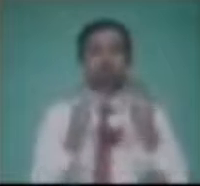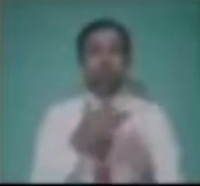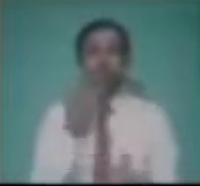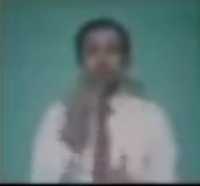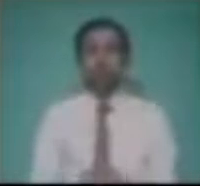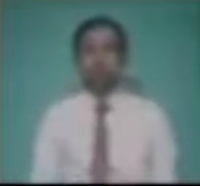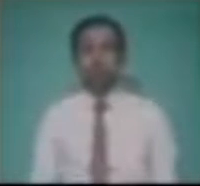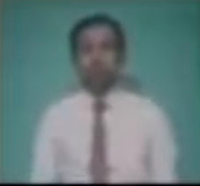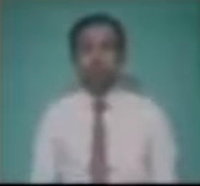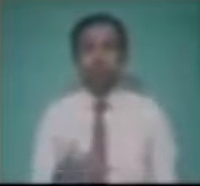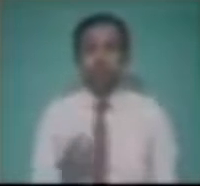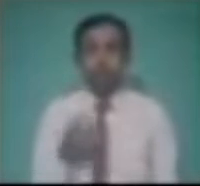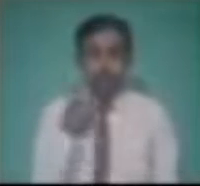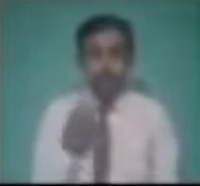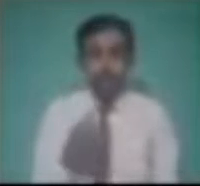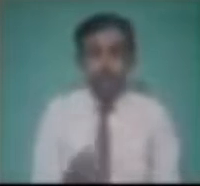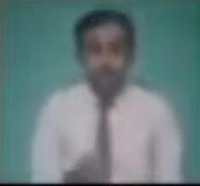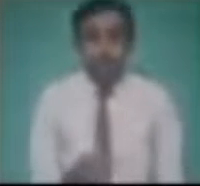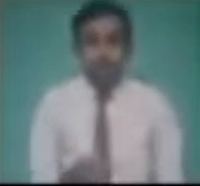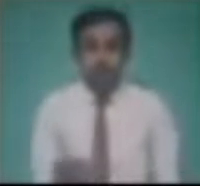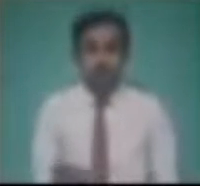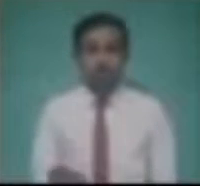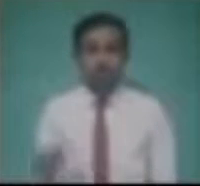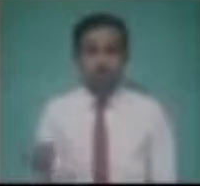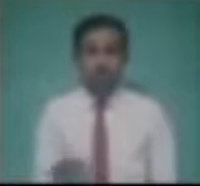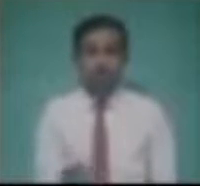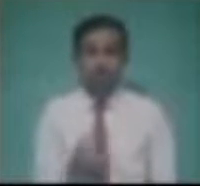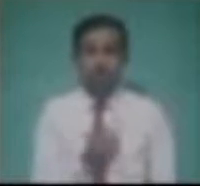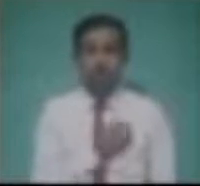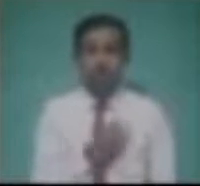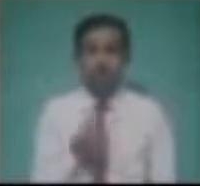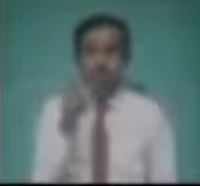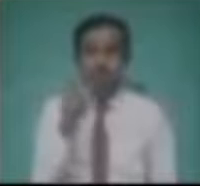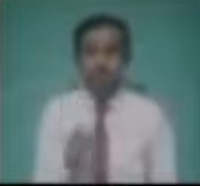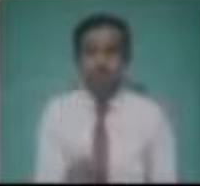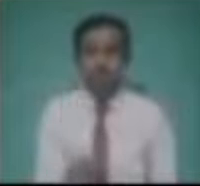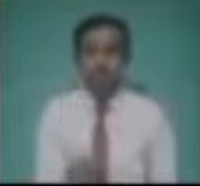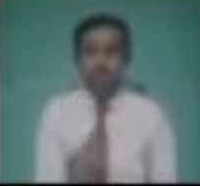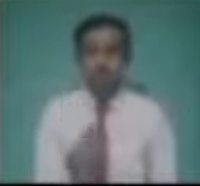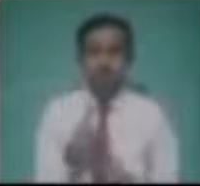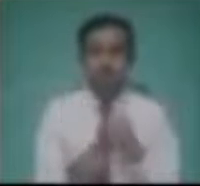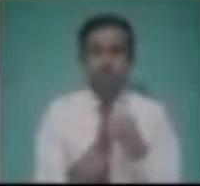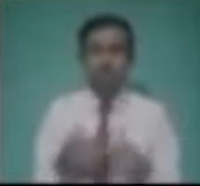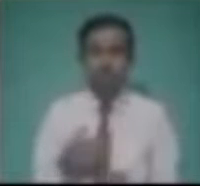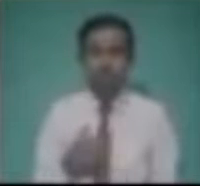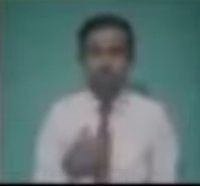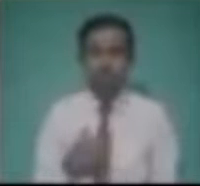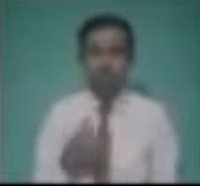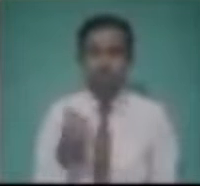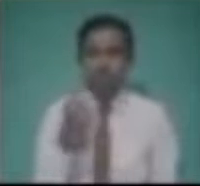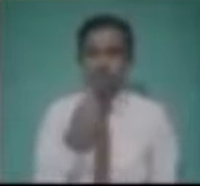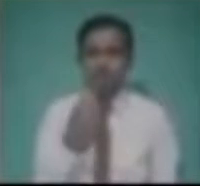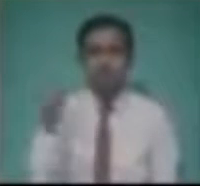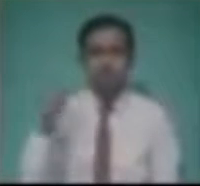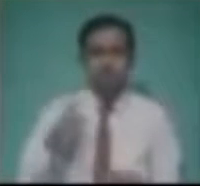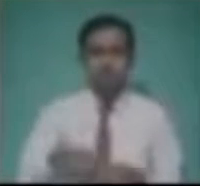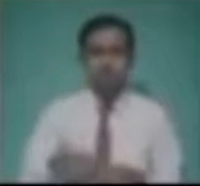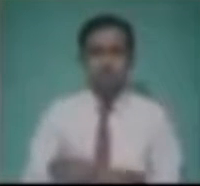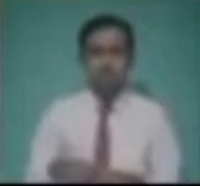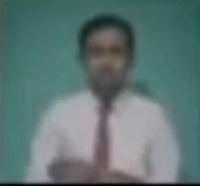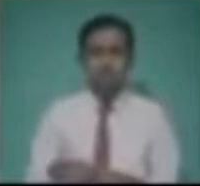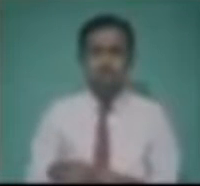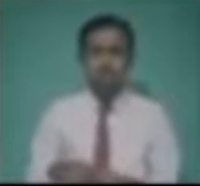පුළුවන් වෙන්නේ. අපි දකිනවා මේ දවස්වල වෛද්‍යවරු කතා කරන අපට ඒගොල්ලන්ට ප්‍රශ්නයක්